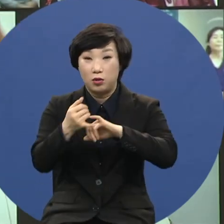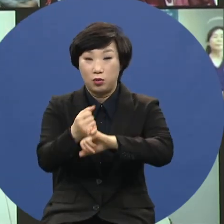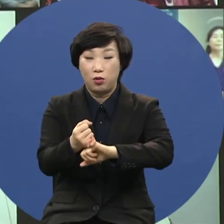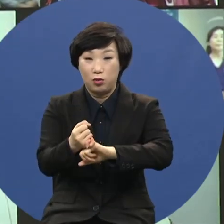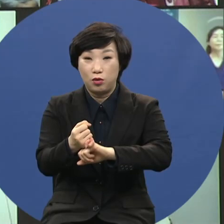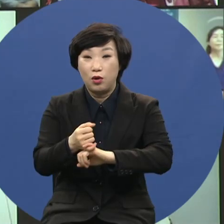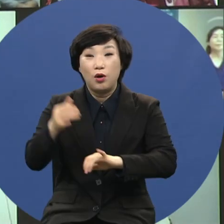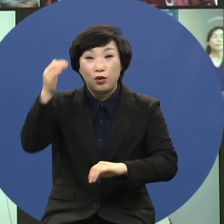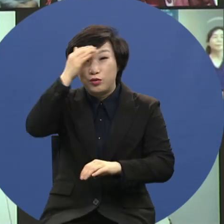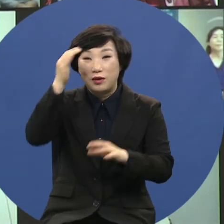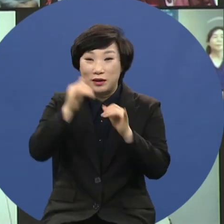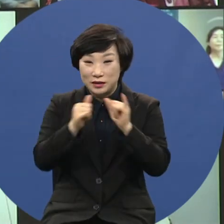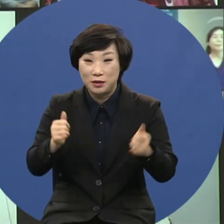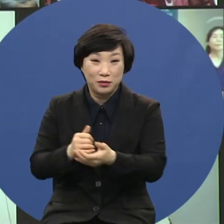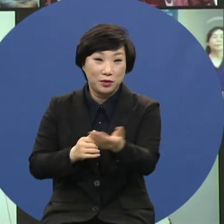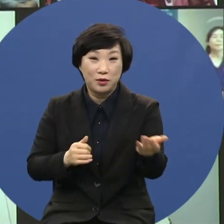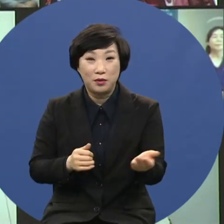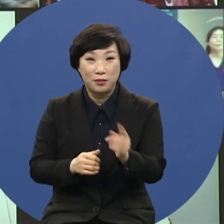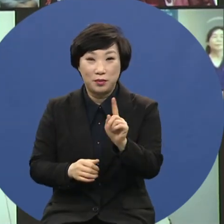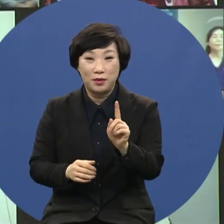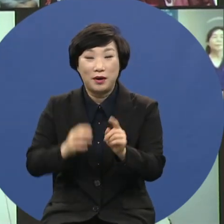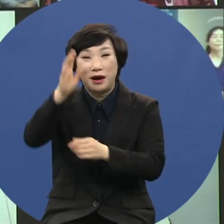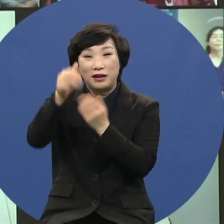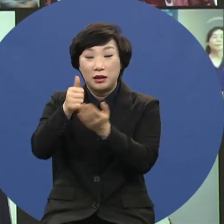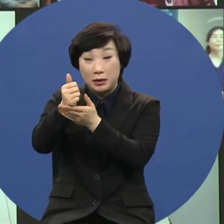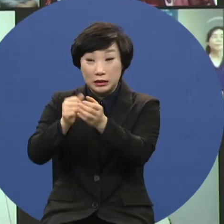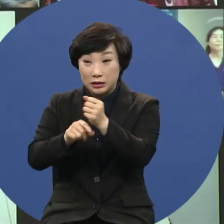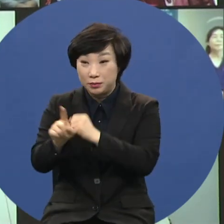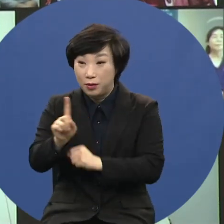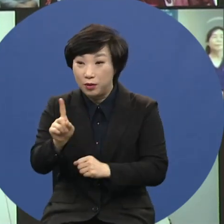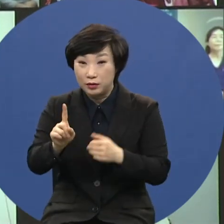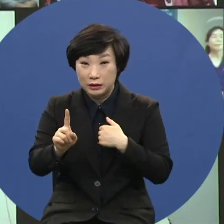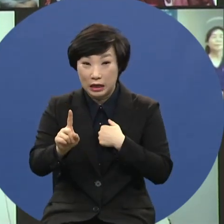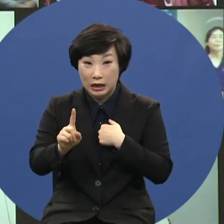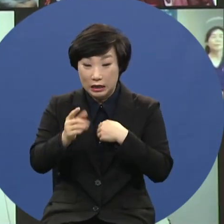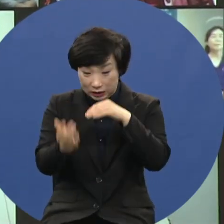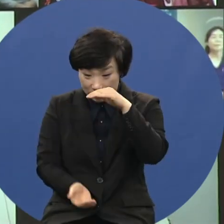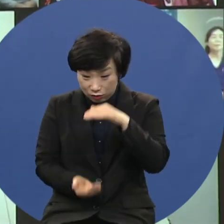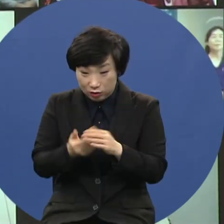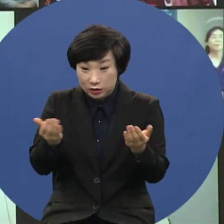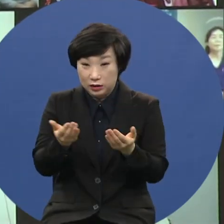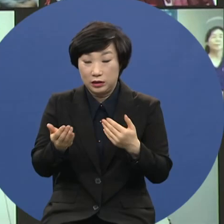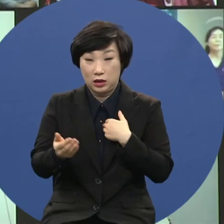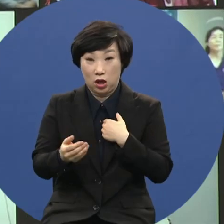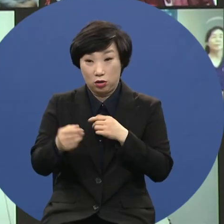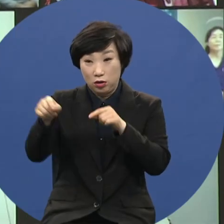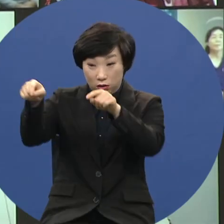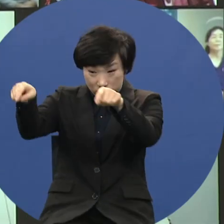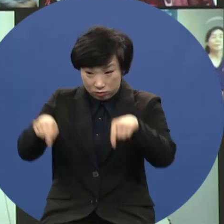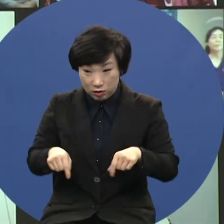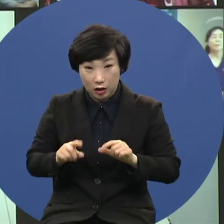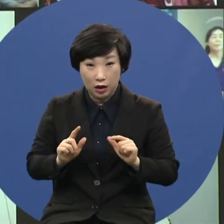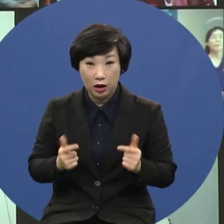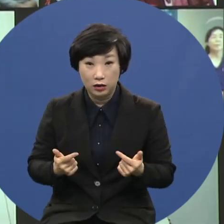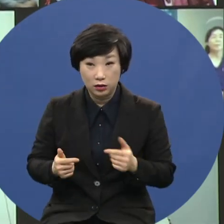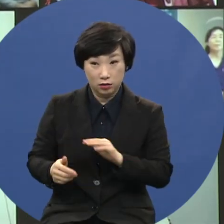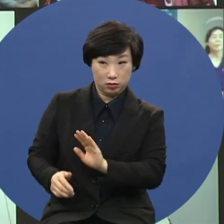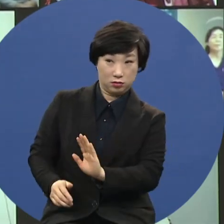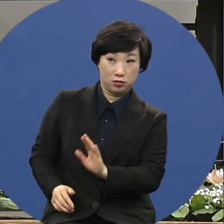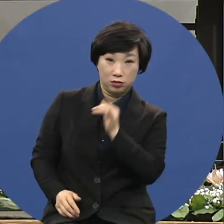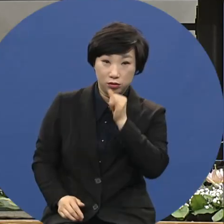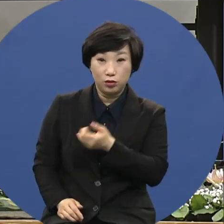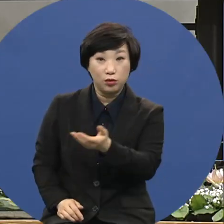반드시 구경꾼은 하나님의 뜻이 내게 이루어지는 일의 당사자가 아니야. 응?